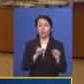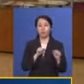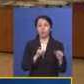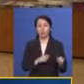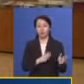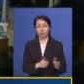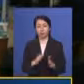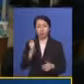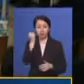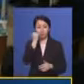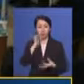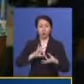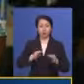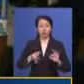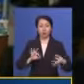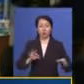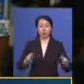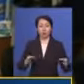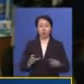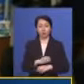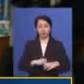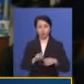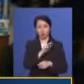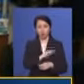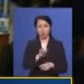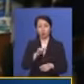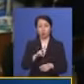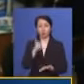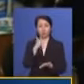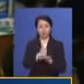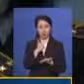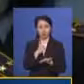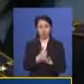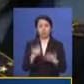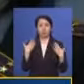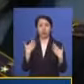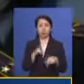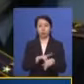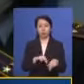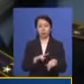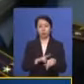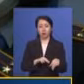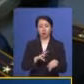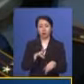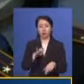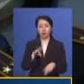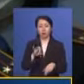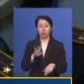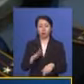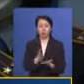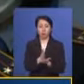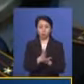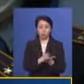правопорядка на Московской Олимпиаде. Сводный отряд сотрудников УВД, возглавляемый полковником милиции Михаилом Барановым, нес